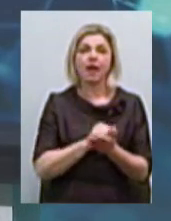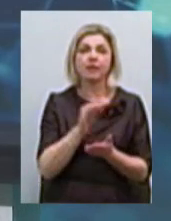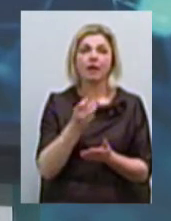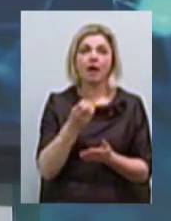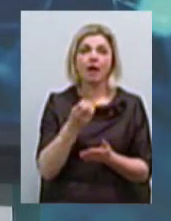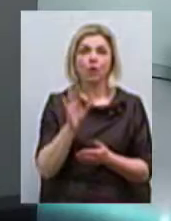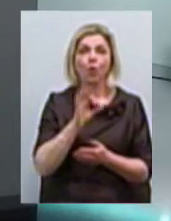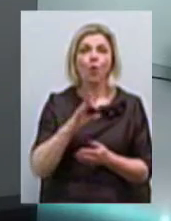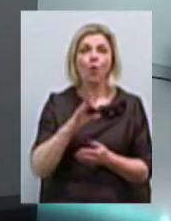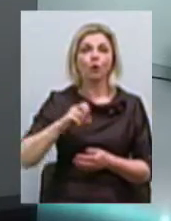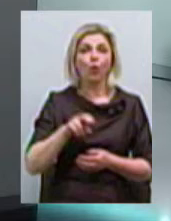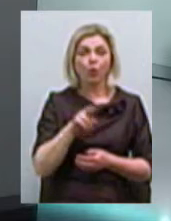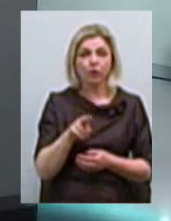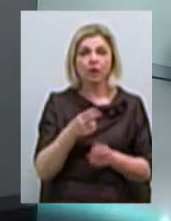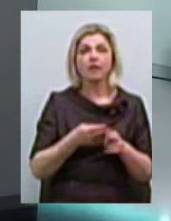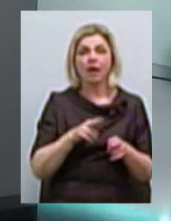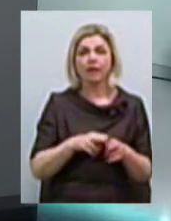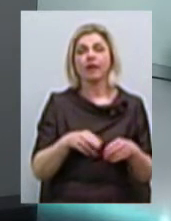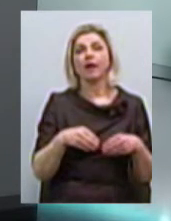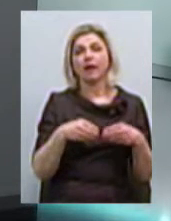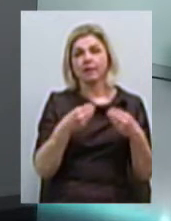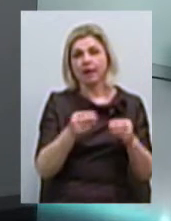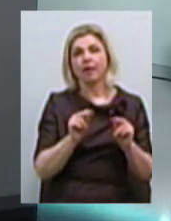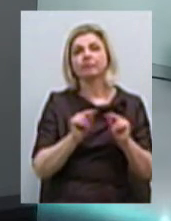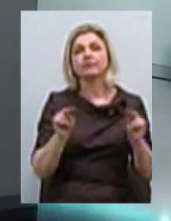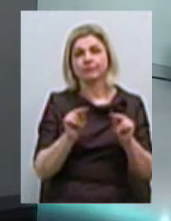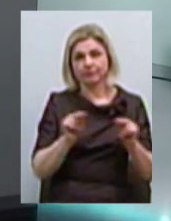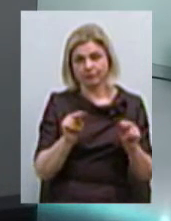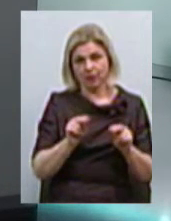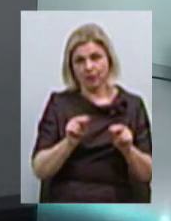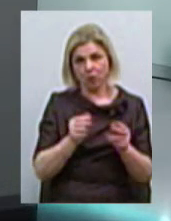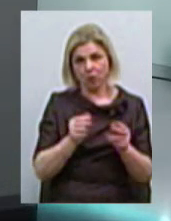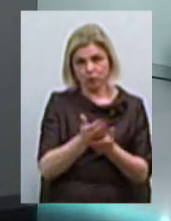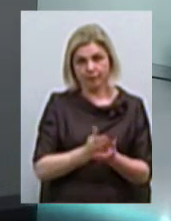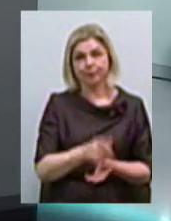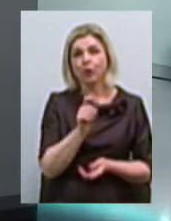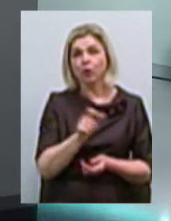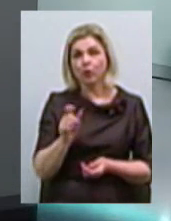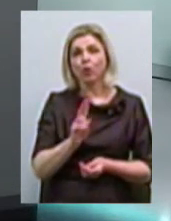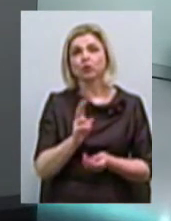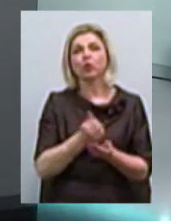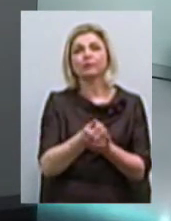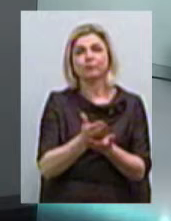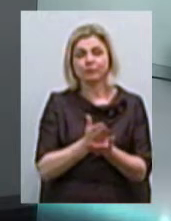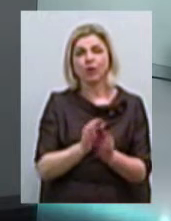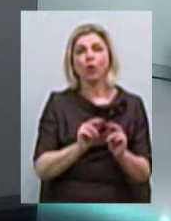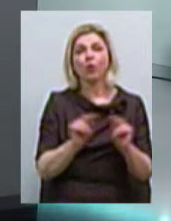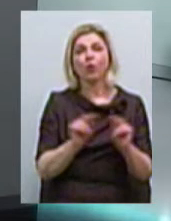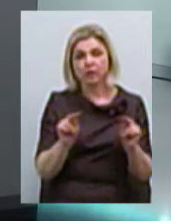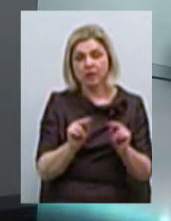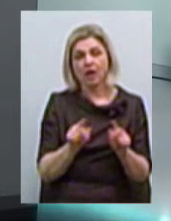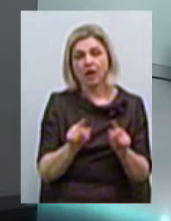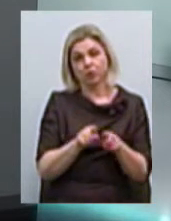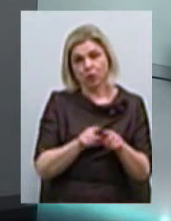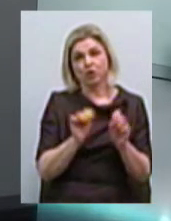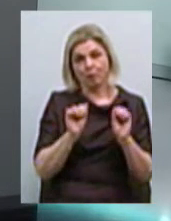стан і доходи особам, які надають репетиторські послуги? Особи, які надають репетиторські послуги, також